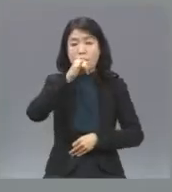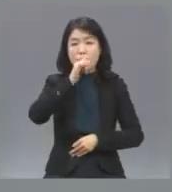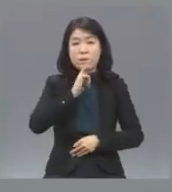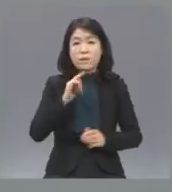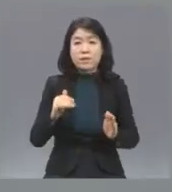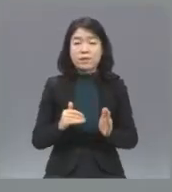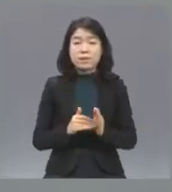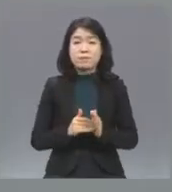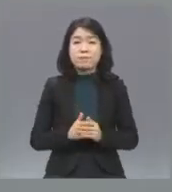분석됐습니다